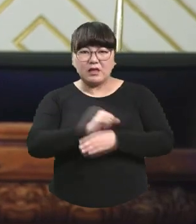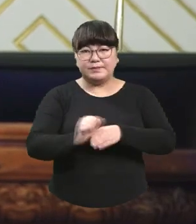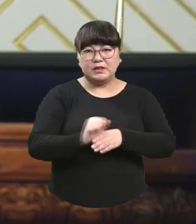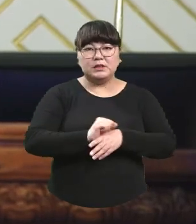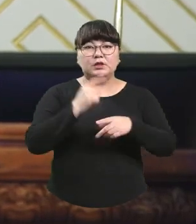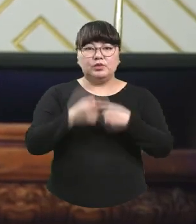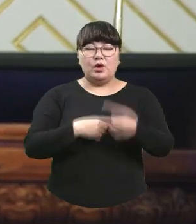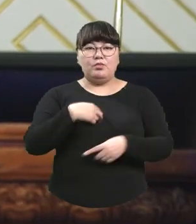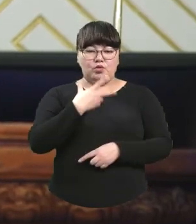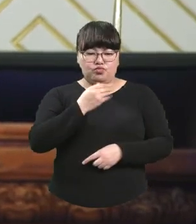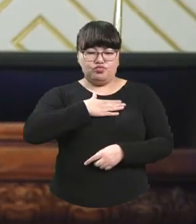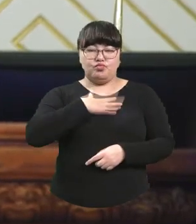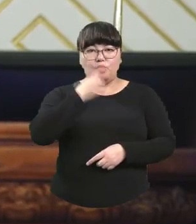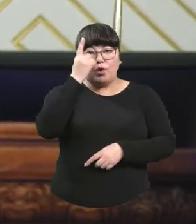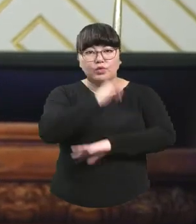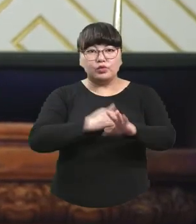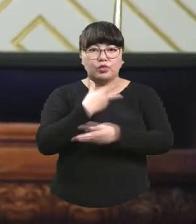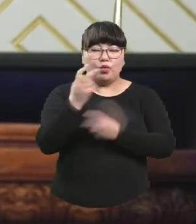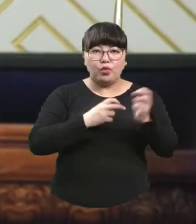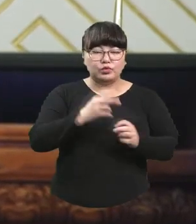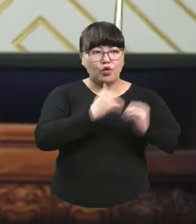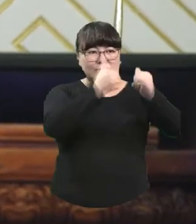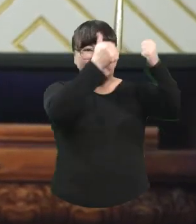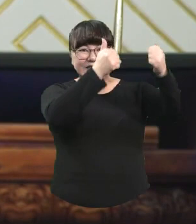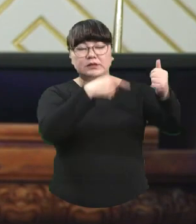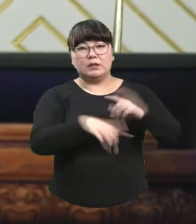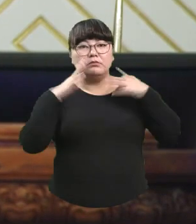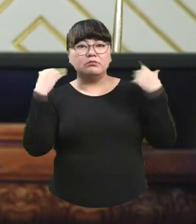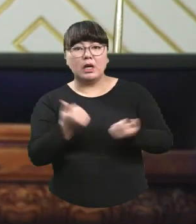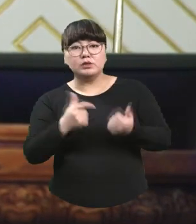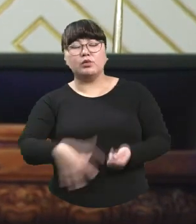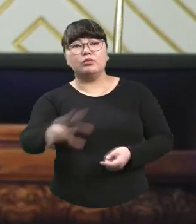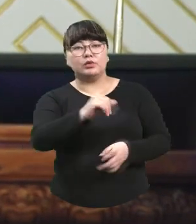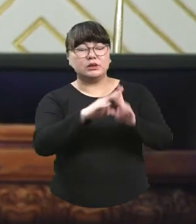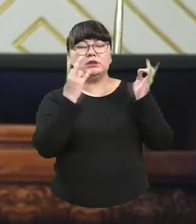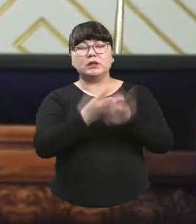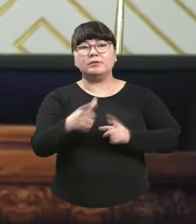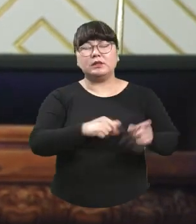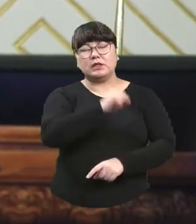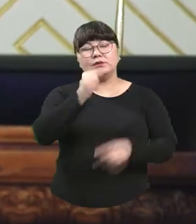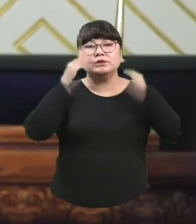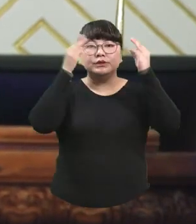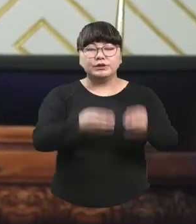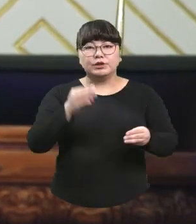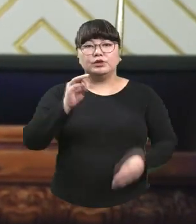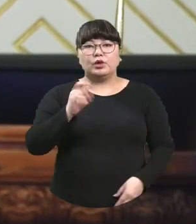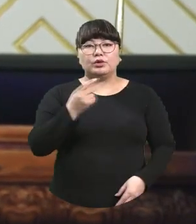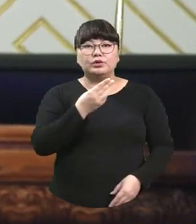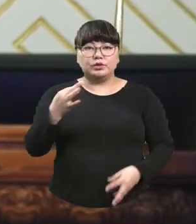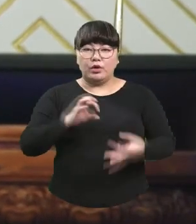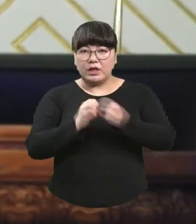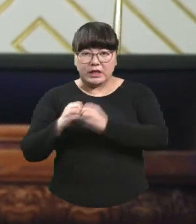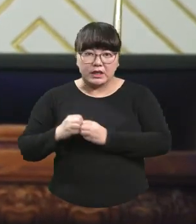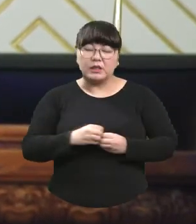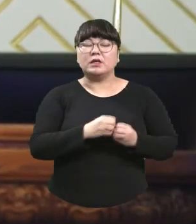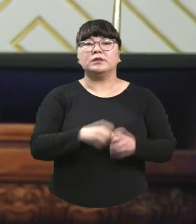бэлтгэж нийлүүлдэг, үндэсний үйлдвэрлүүд хөгждөг. Ингээ эцсийн дүндээ одоо малчдын нийгмийн эдийн засгийн шийдсэн ийм тогтолцоо бий болгож